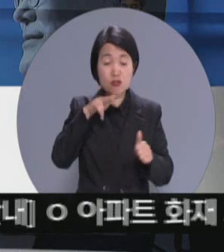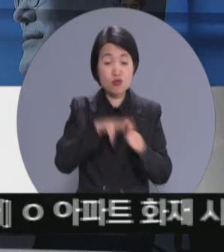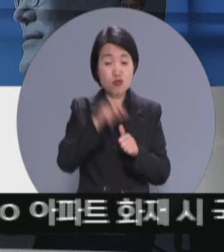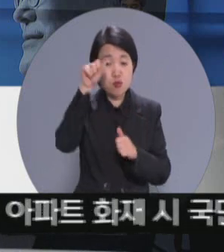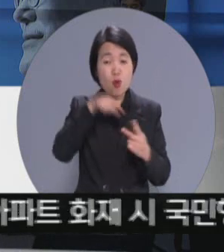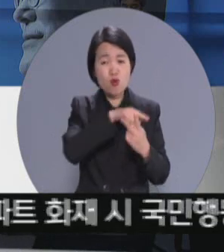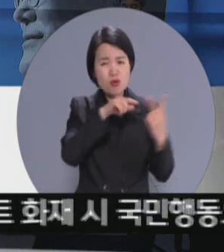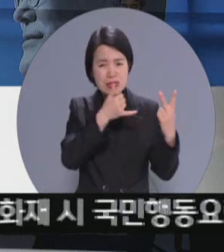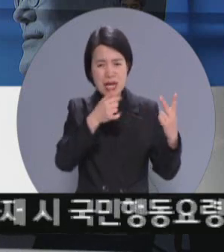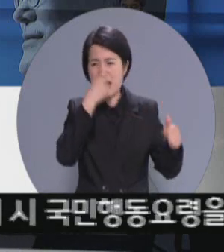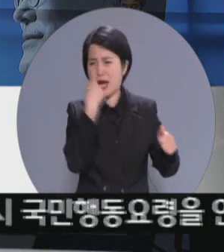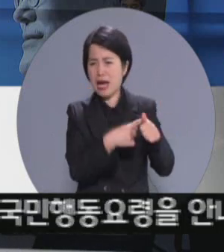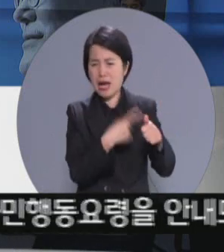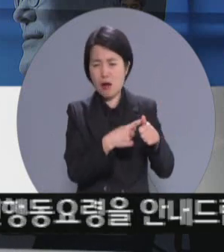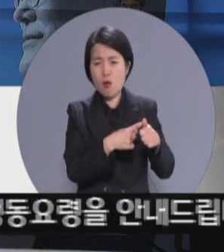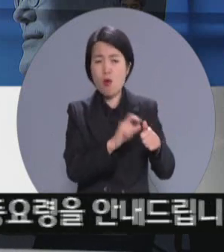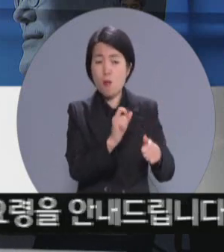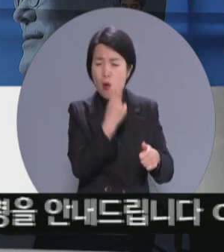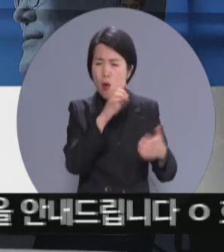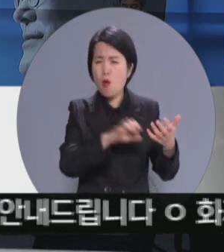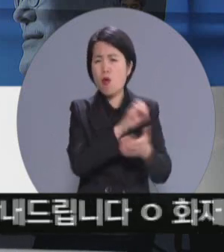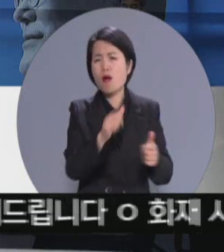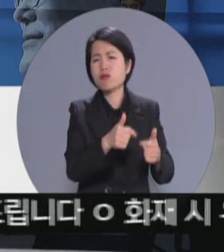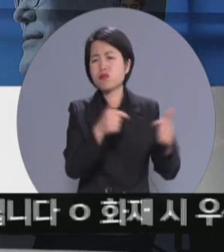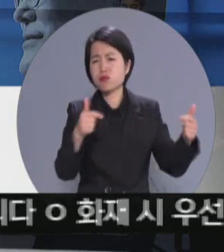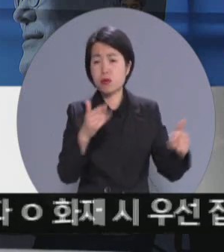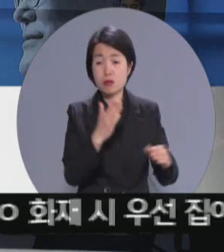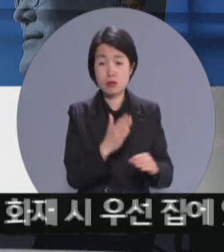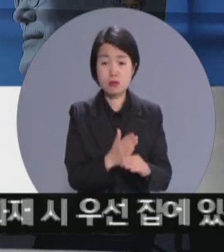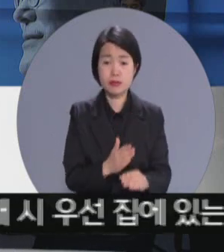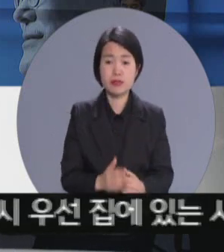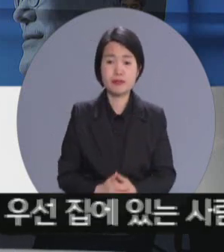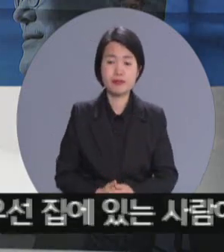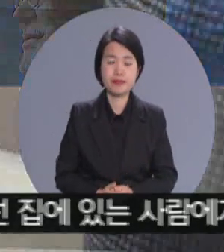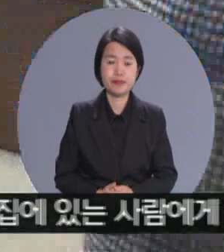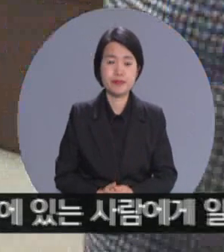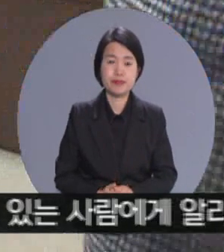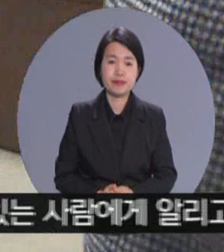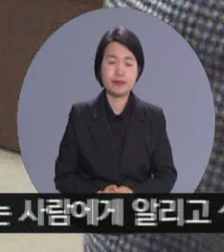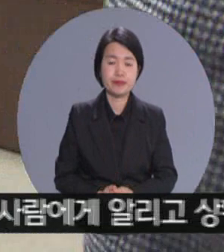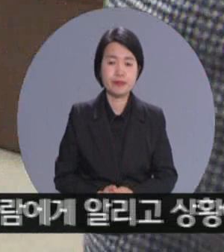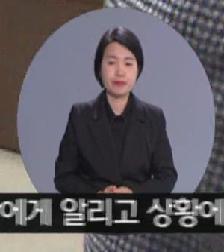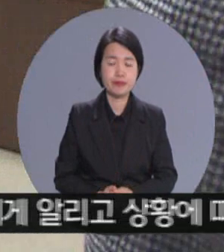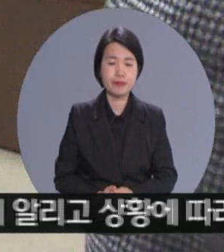다른 논란으로 번지고 있습니다. 문영철 기자입니다.